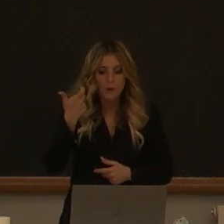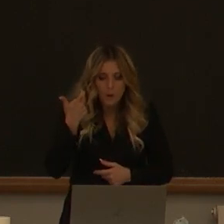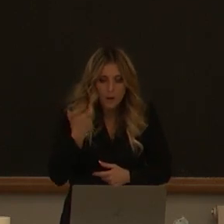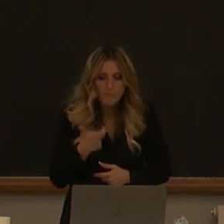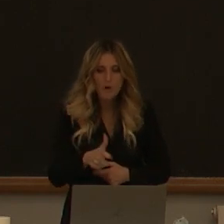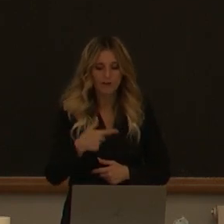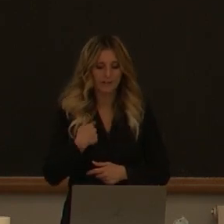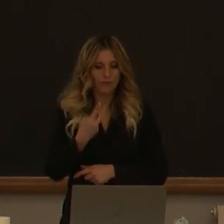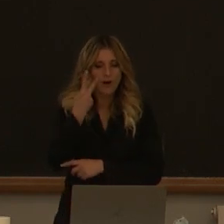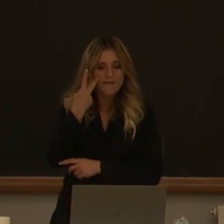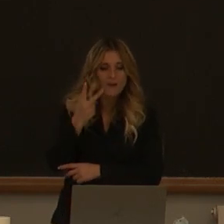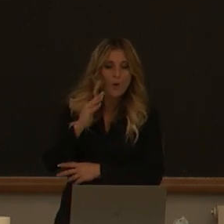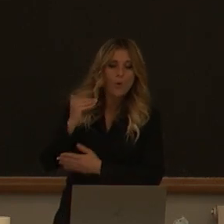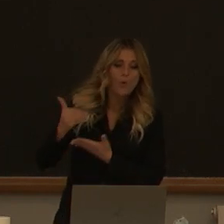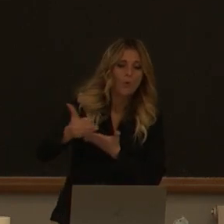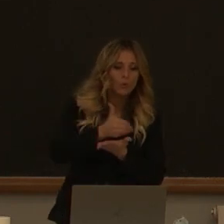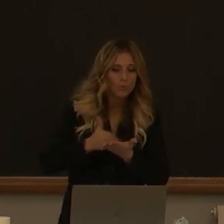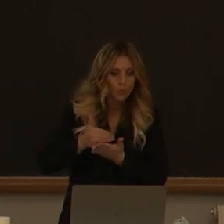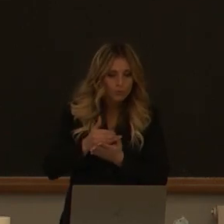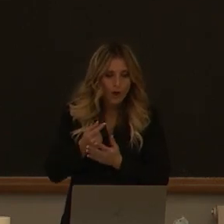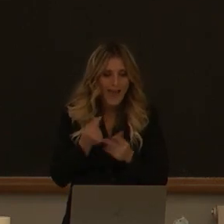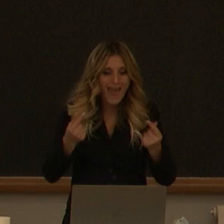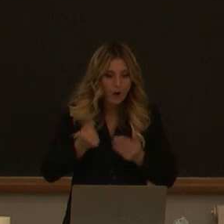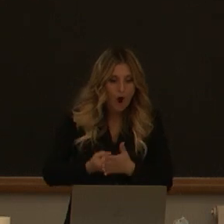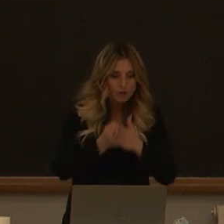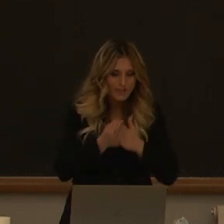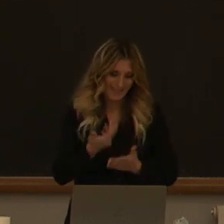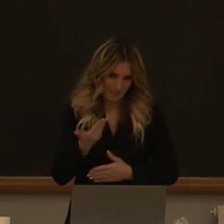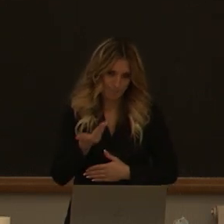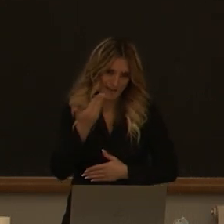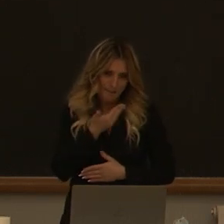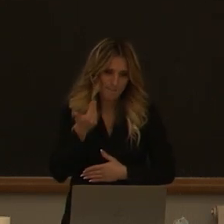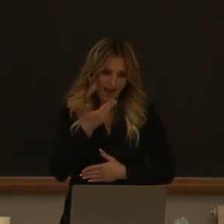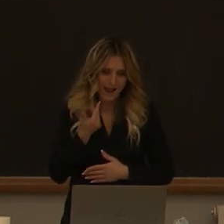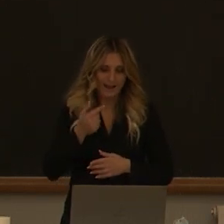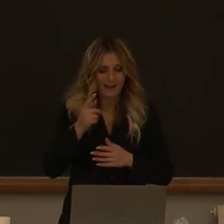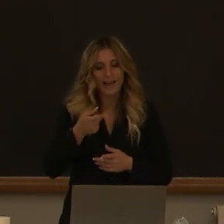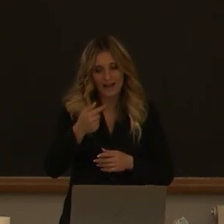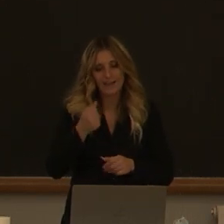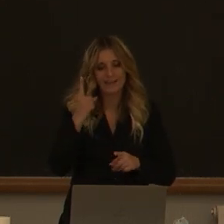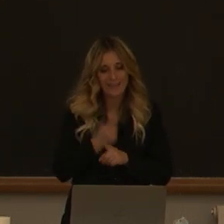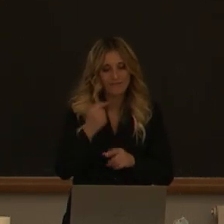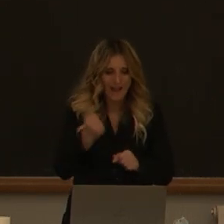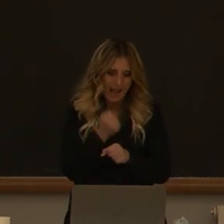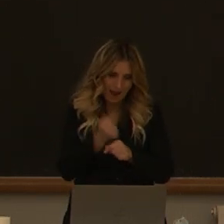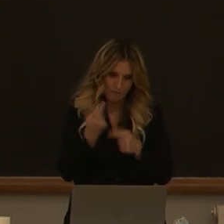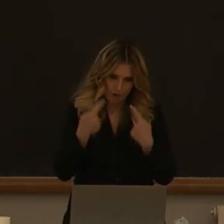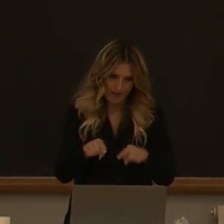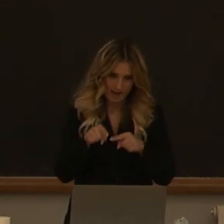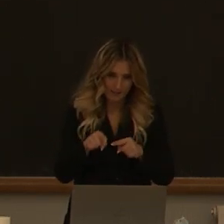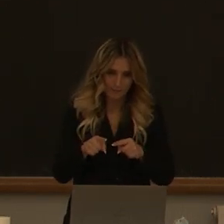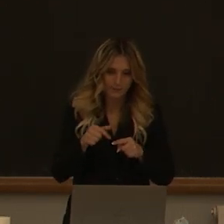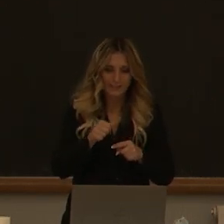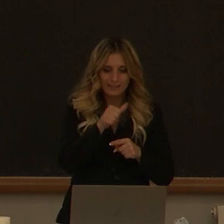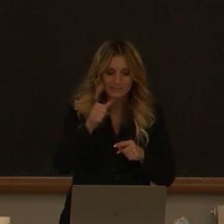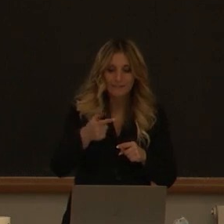essere tutto effettivamente ecosostenibile, ma questo, diciamo, aprirebbe veramente una